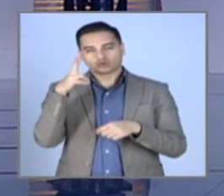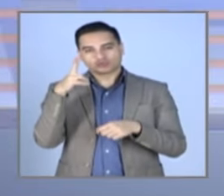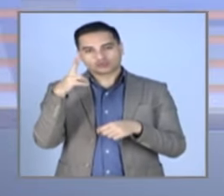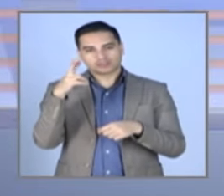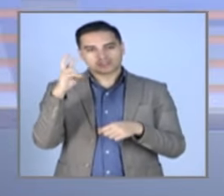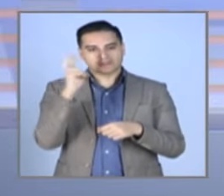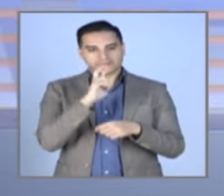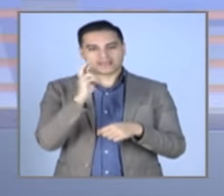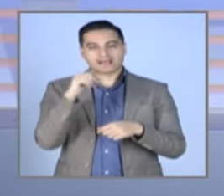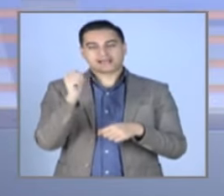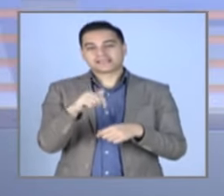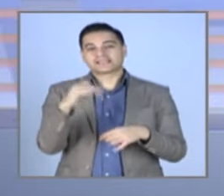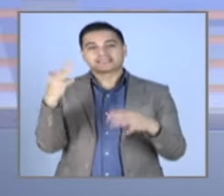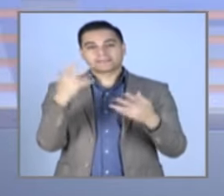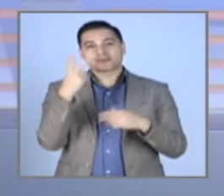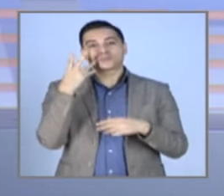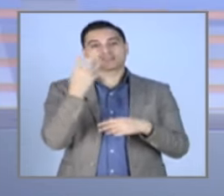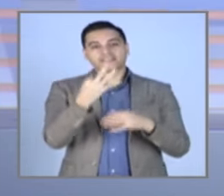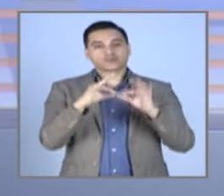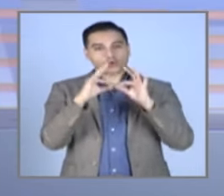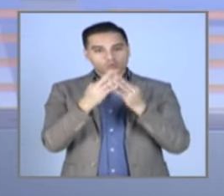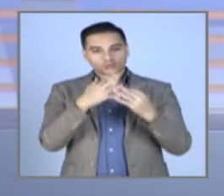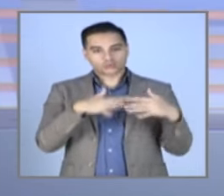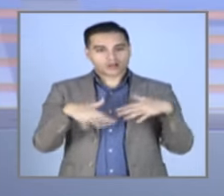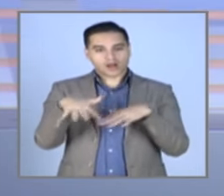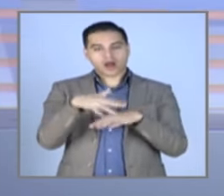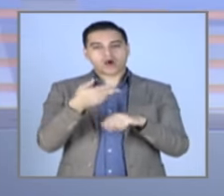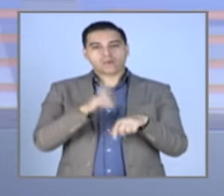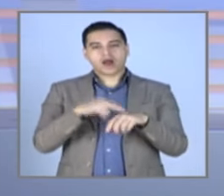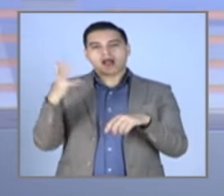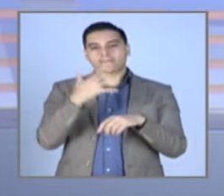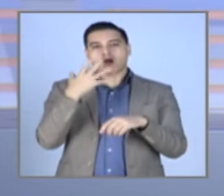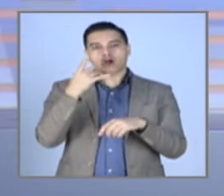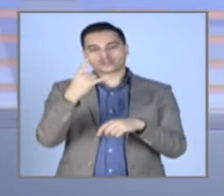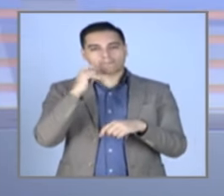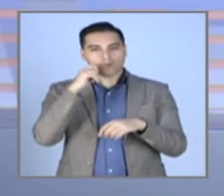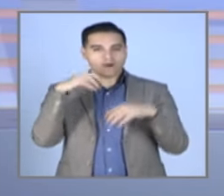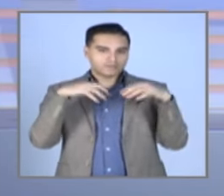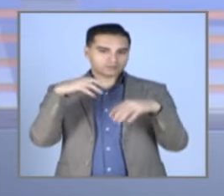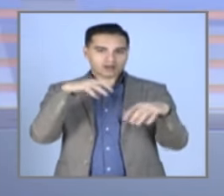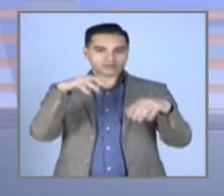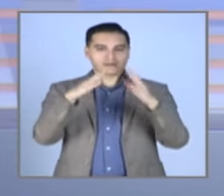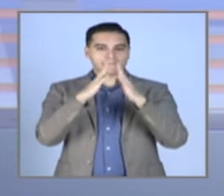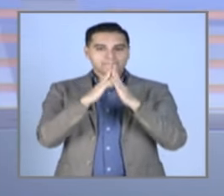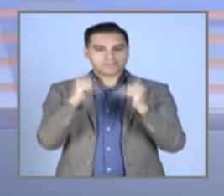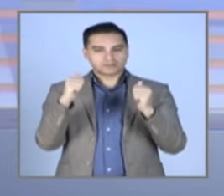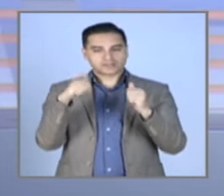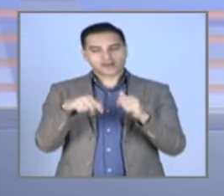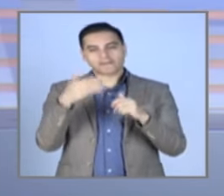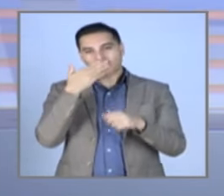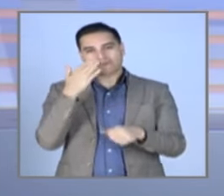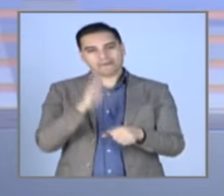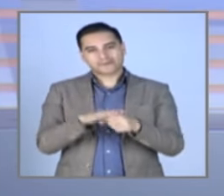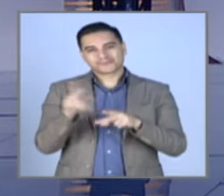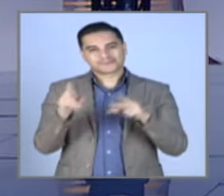2024 ميلادياً. 32 عيلة من 10 محافظات مصرية. موسم رمضاني بإذن الله